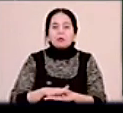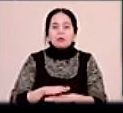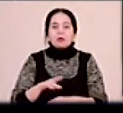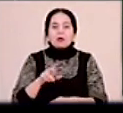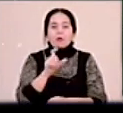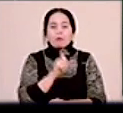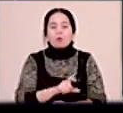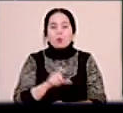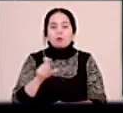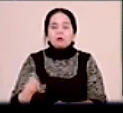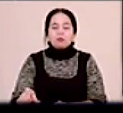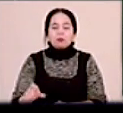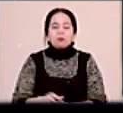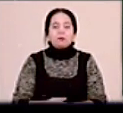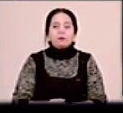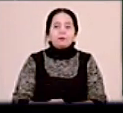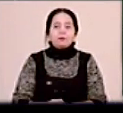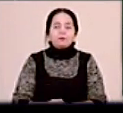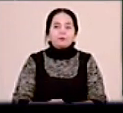подданными.